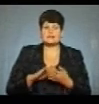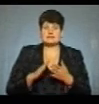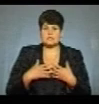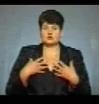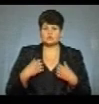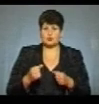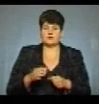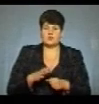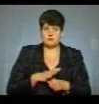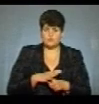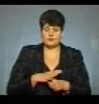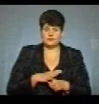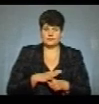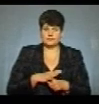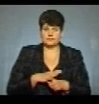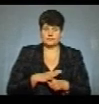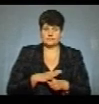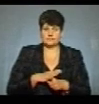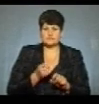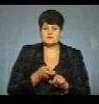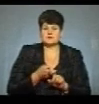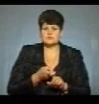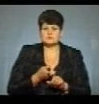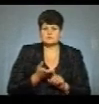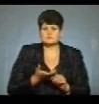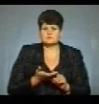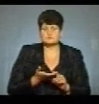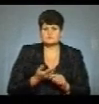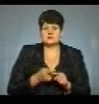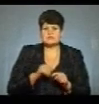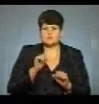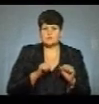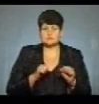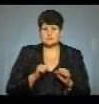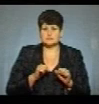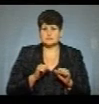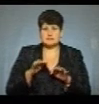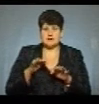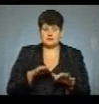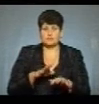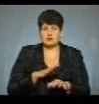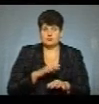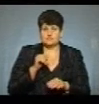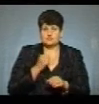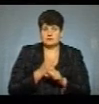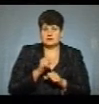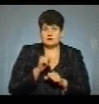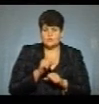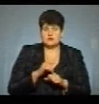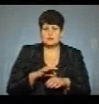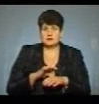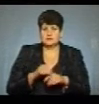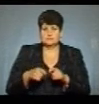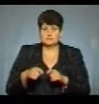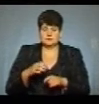нього був і через цей розбійний напад, який був вчинений на нього, і які були тілесні